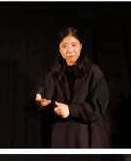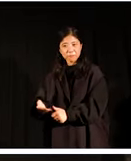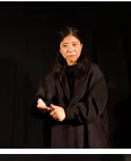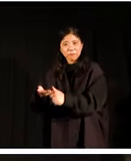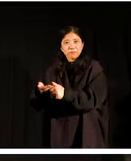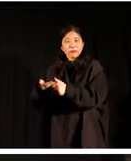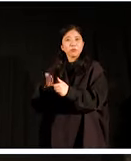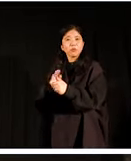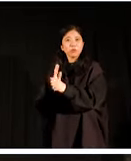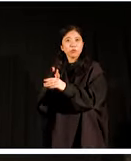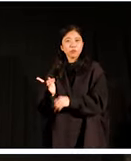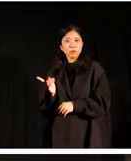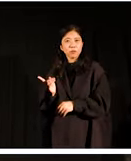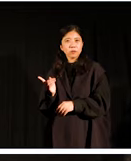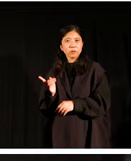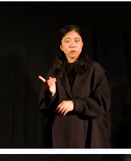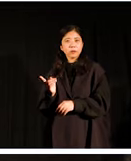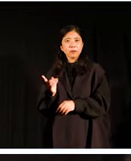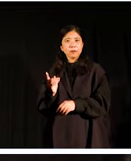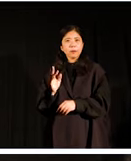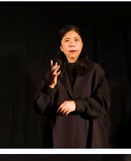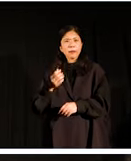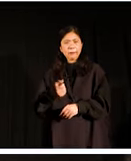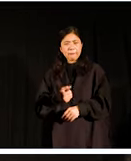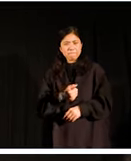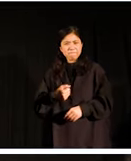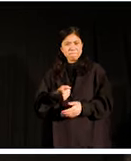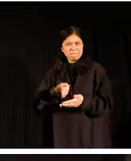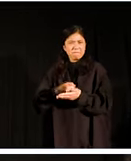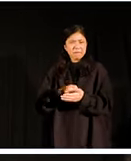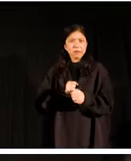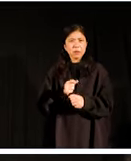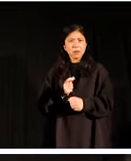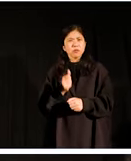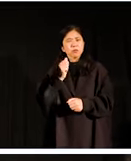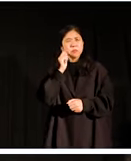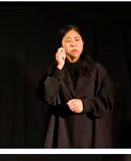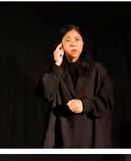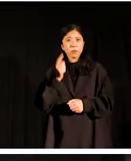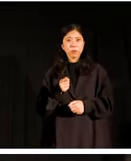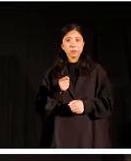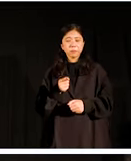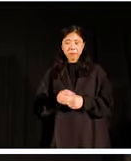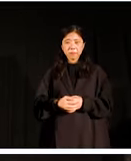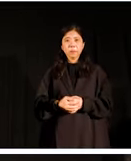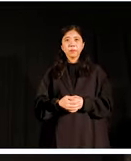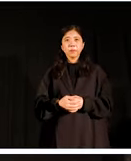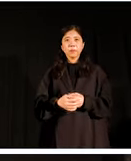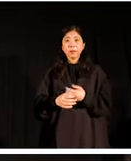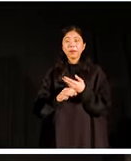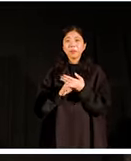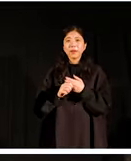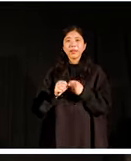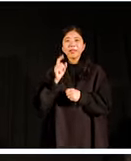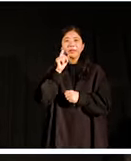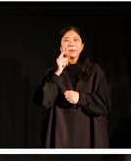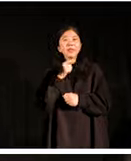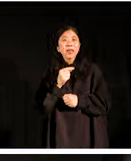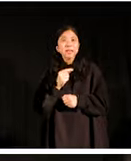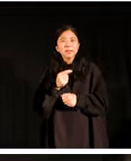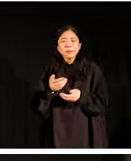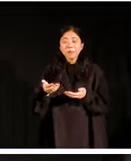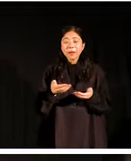ちょっと大きい決断をするっていうのはなかなか難しいしすぐにはできないんですけれど例えばあのやっぱやってみたいなとかちょっとでもあって